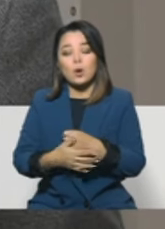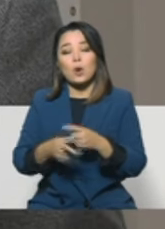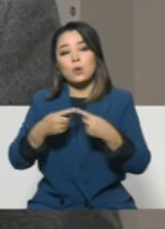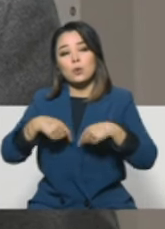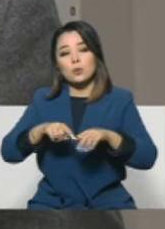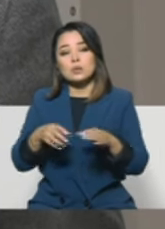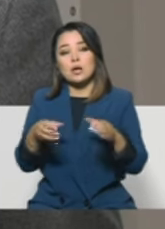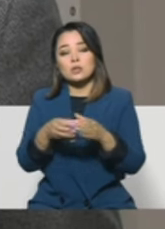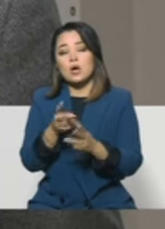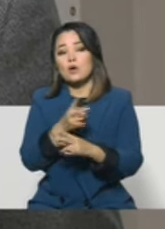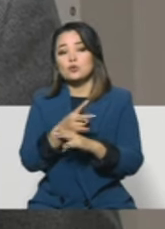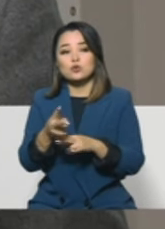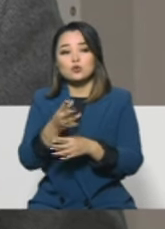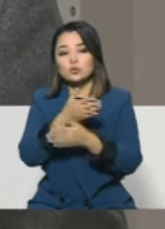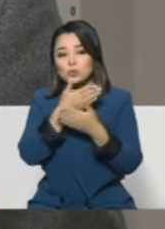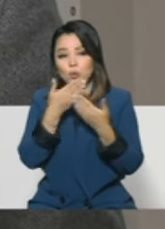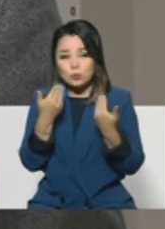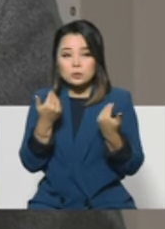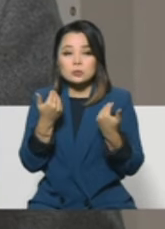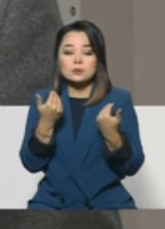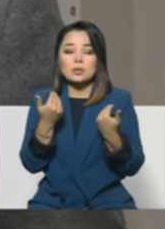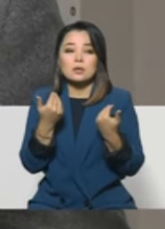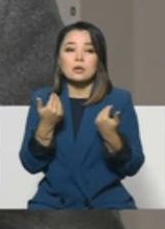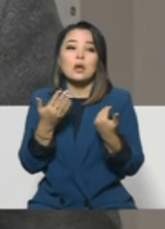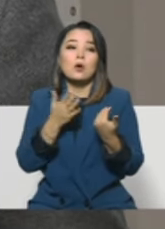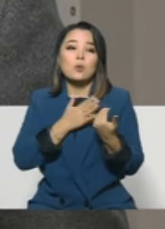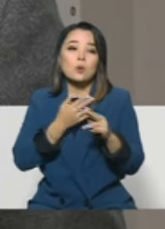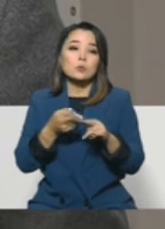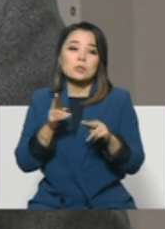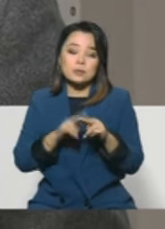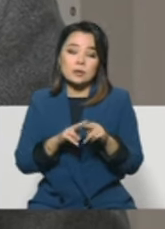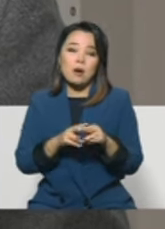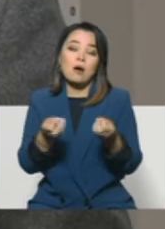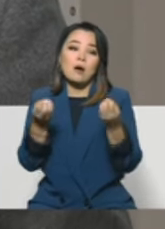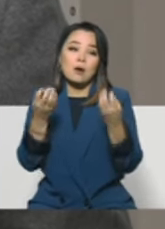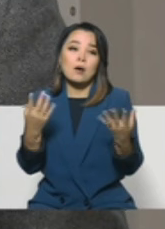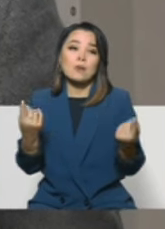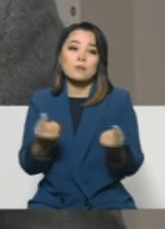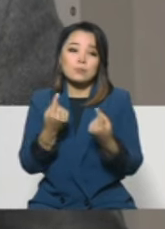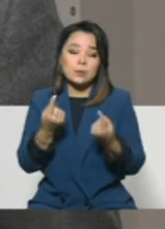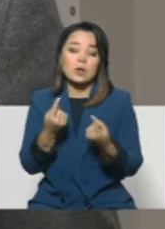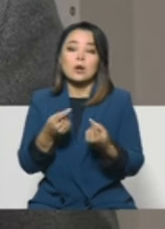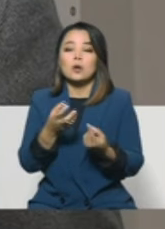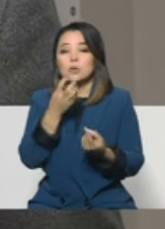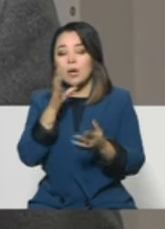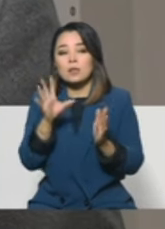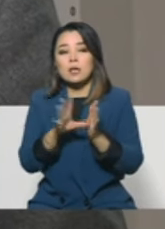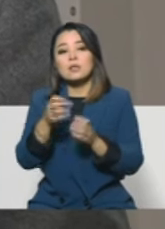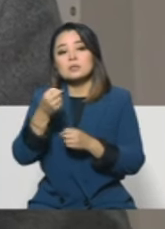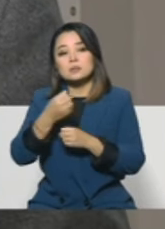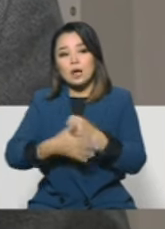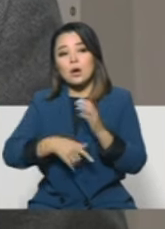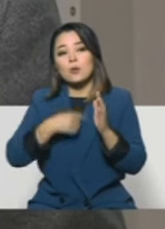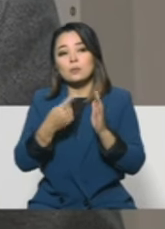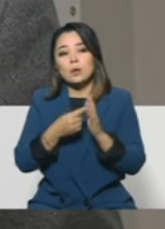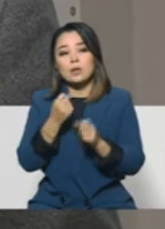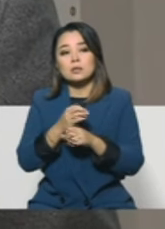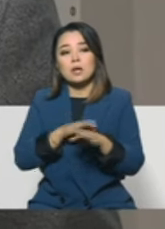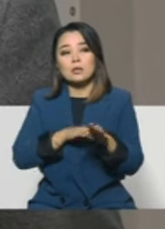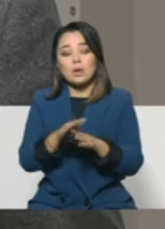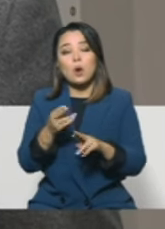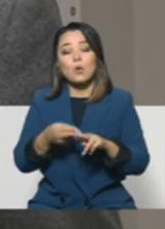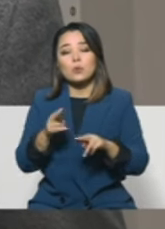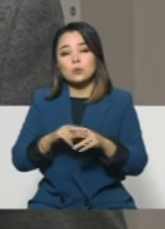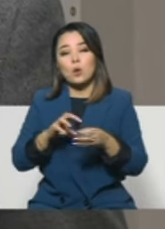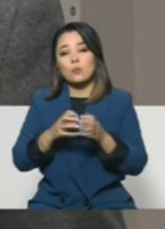қоршаған ортаға зияны жоқ. Оны біз жаңағындай қарапайым ғана жылу электростанцияларымен мәселен салыстыратын болсақ, ол